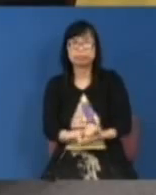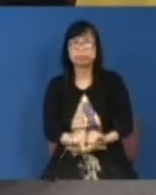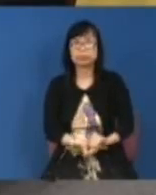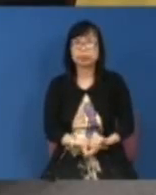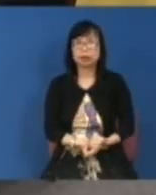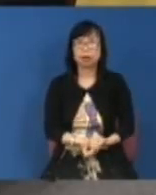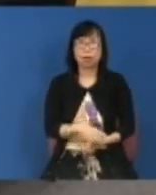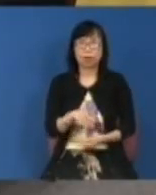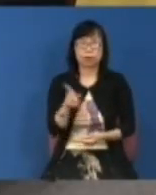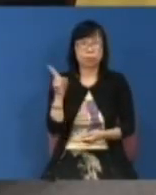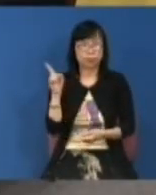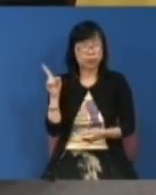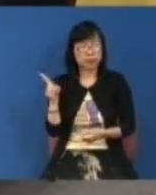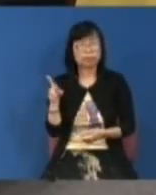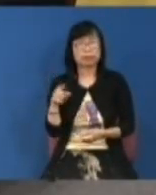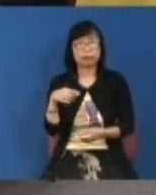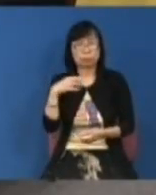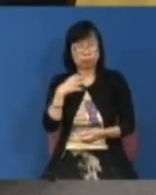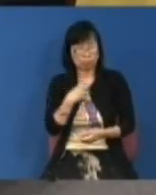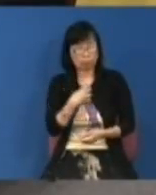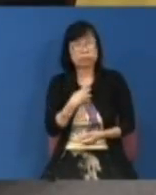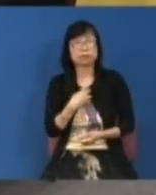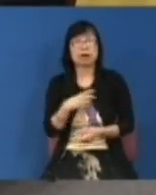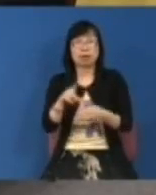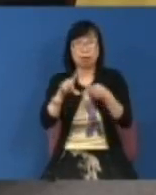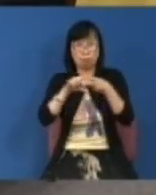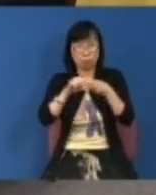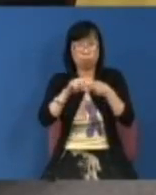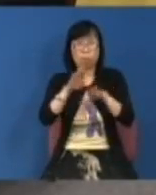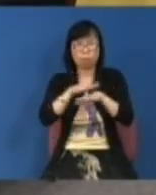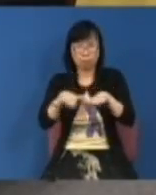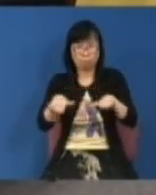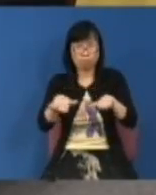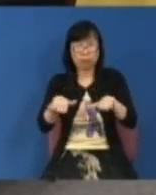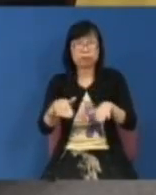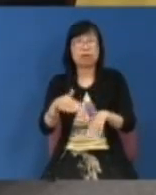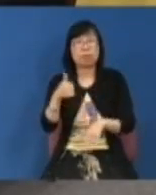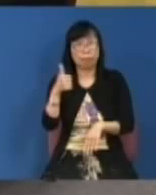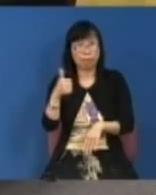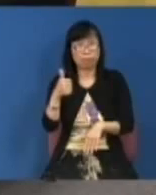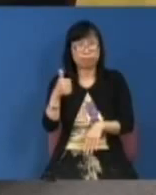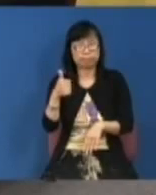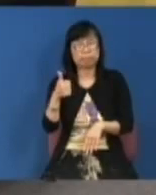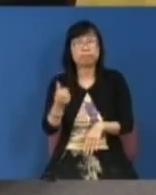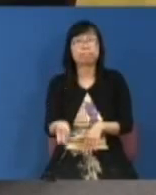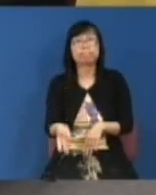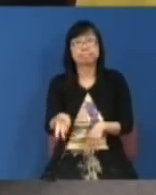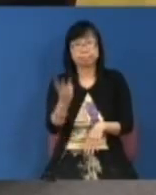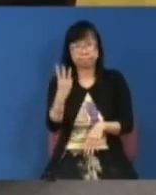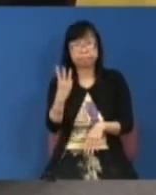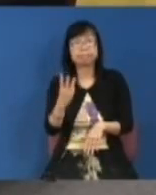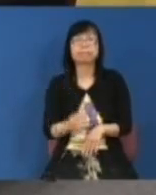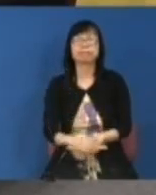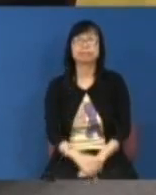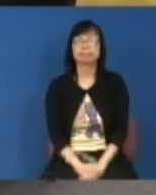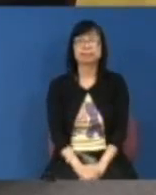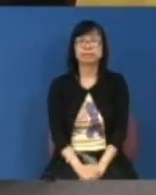他認為他們的和平鬥爭的手段是可以得到勝利的，